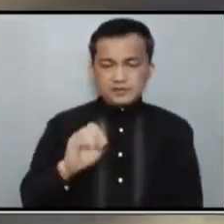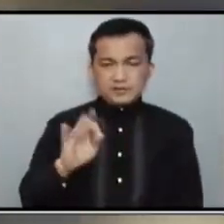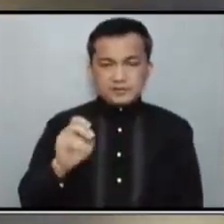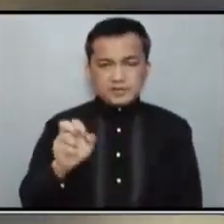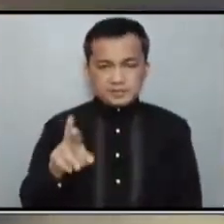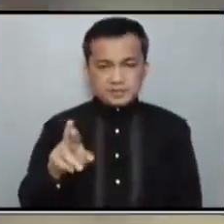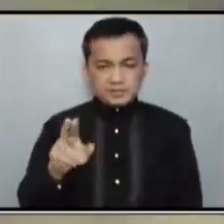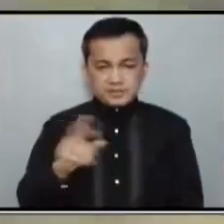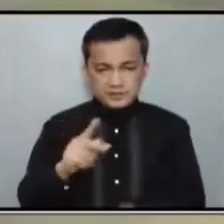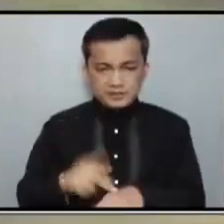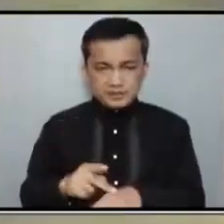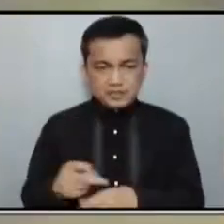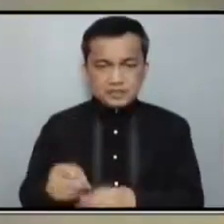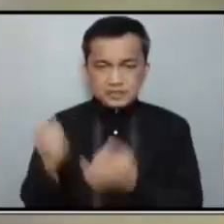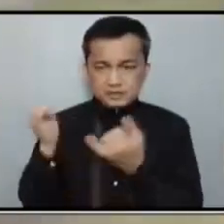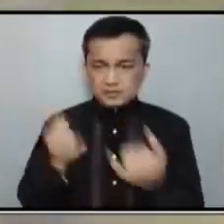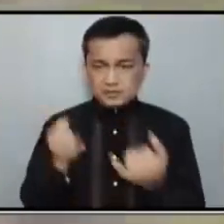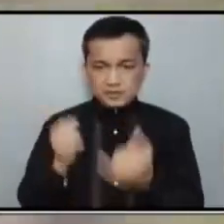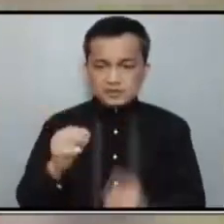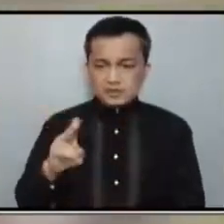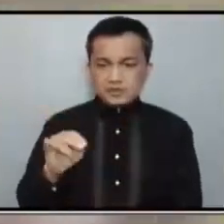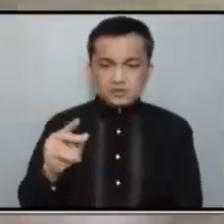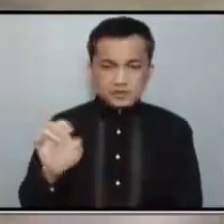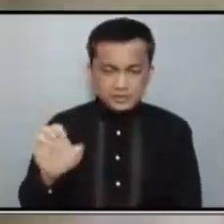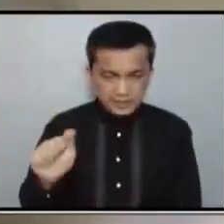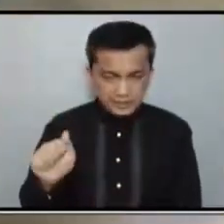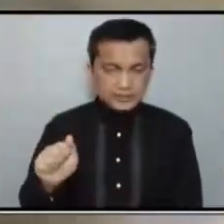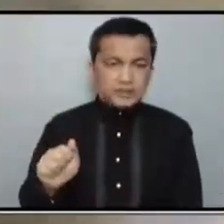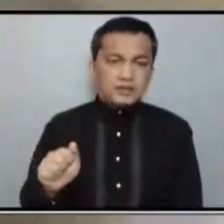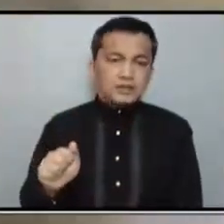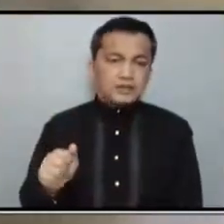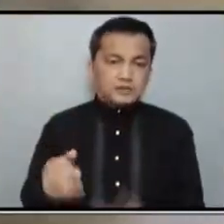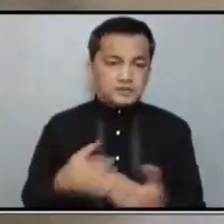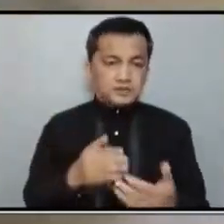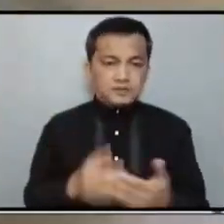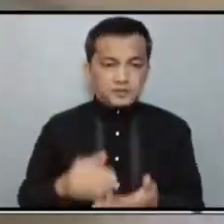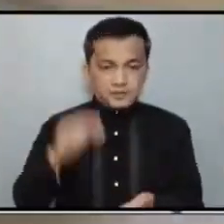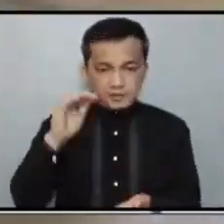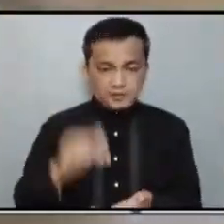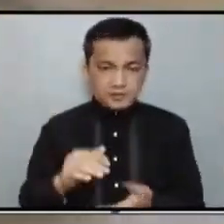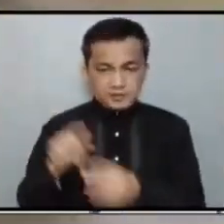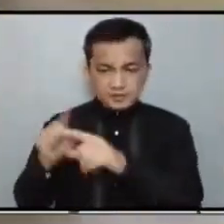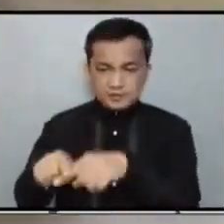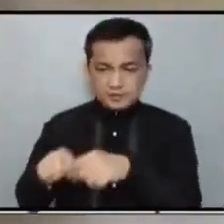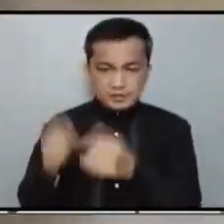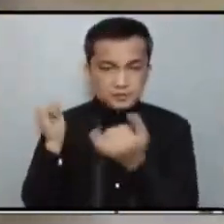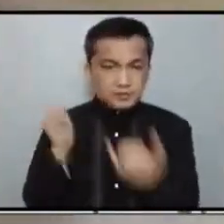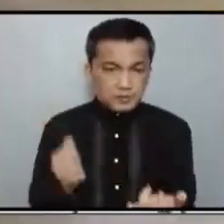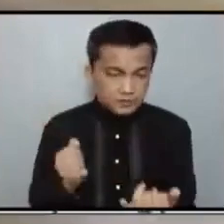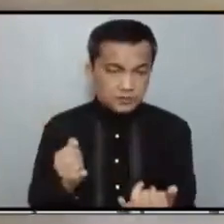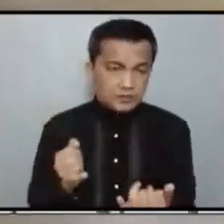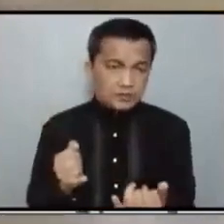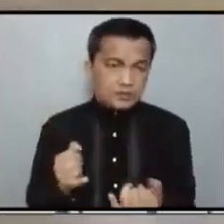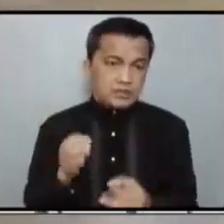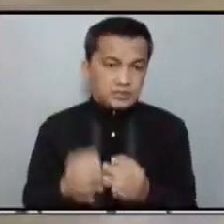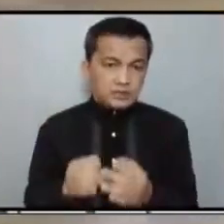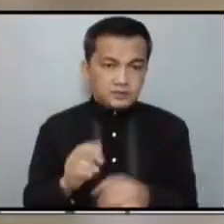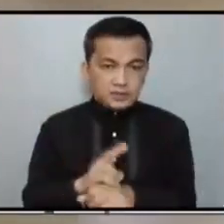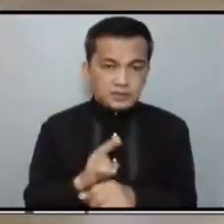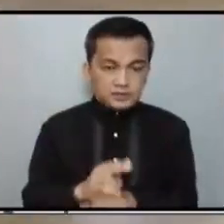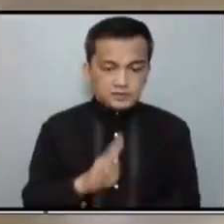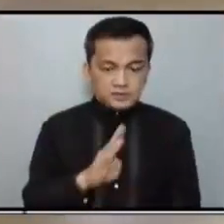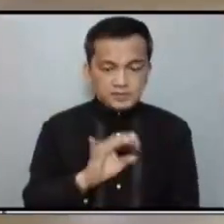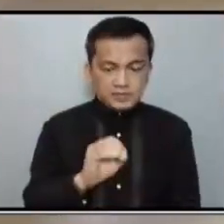habang inaangkat naman ang urea. Bagaman mababawasan ang pagdepende sa importasyon kung gagamit ng